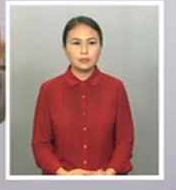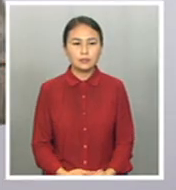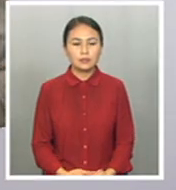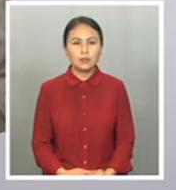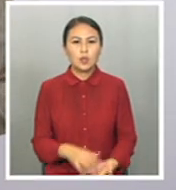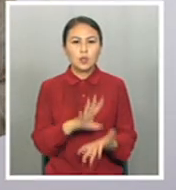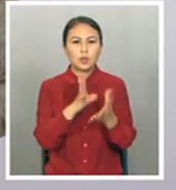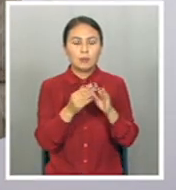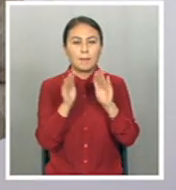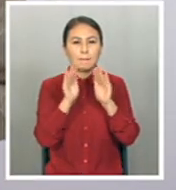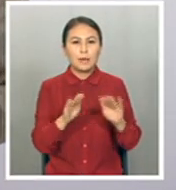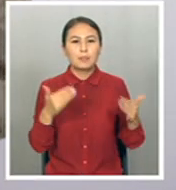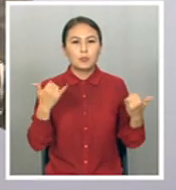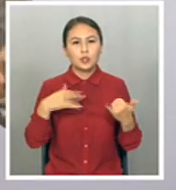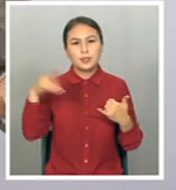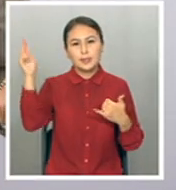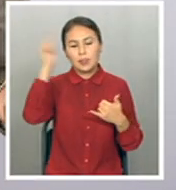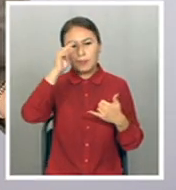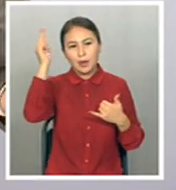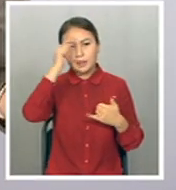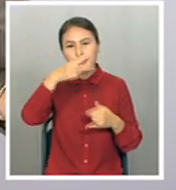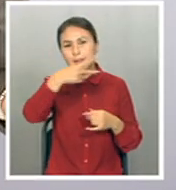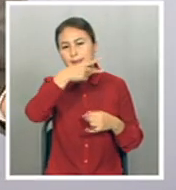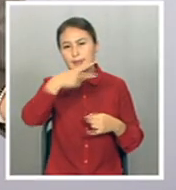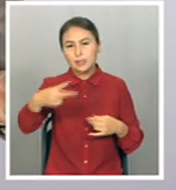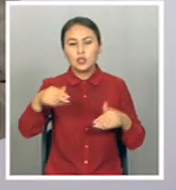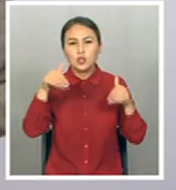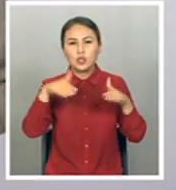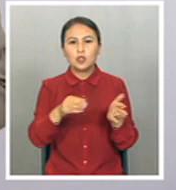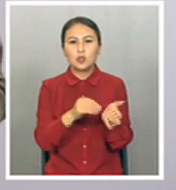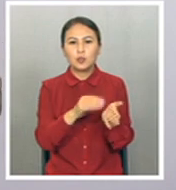Сонымен балалар, бүгінгі сабақта біз теңдеу